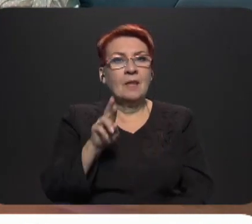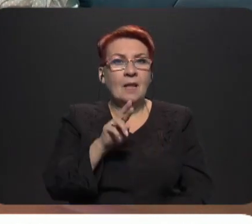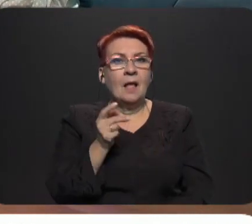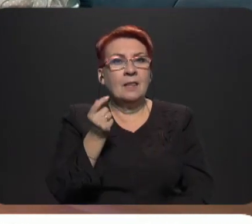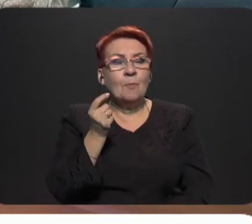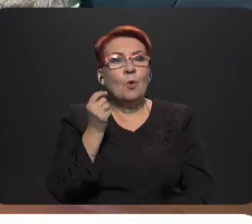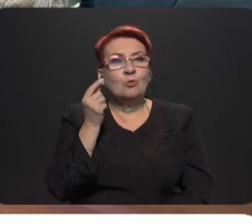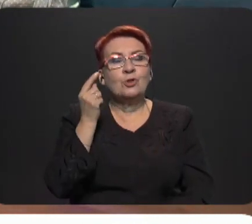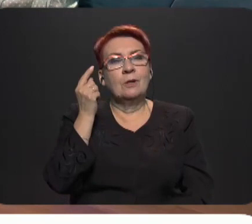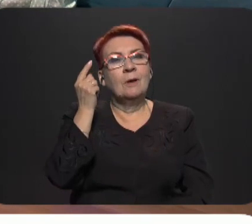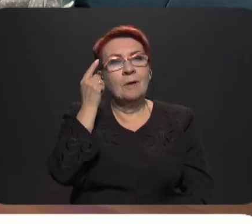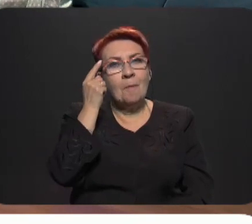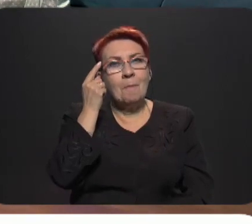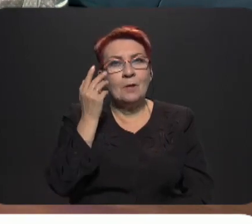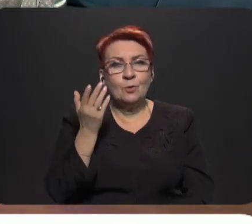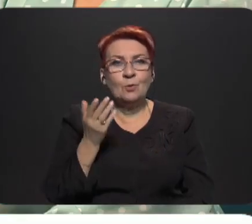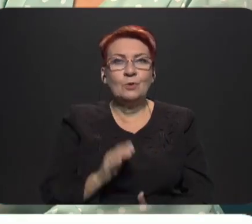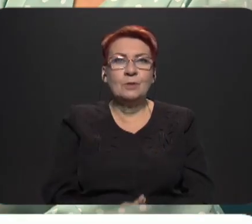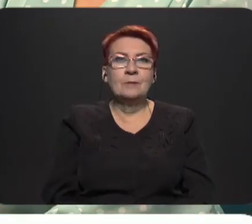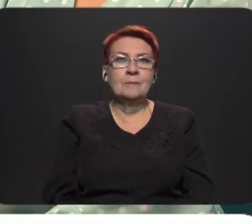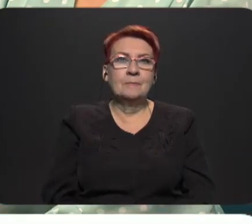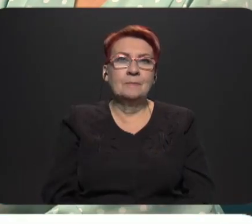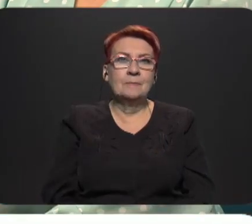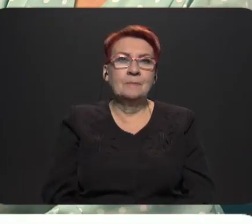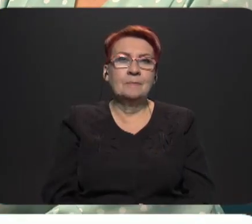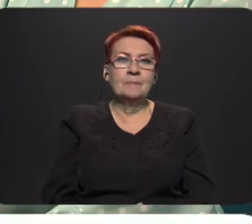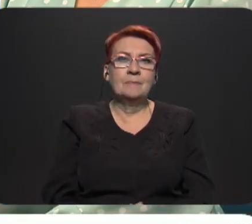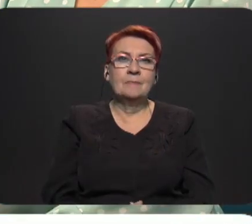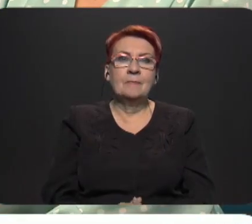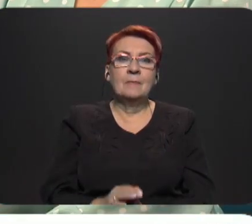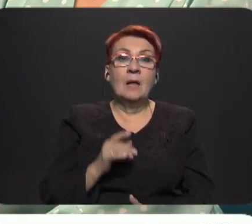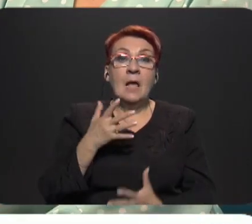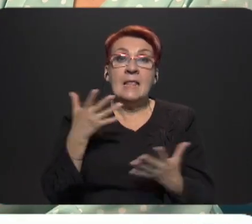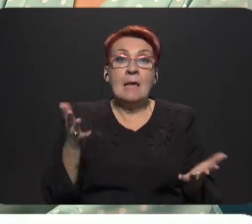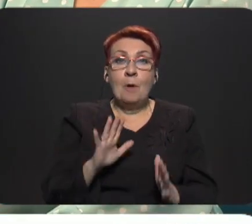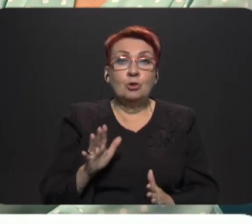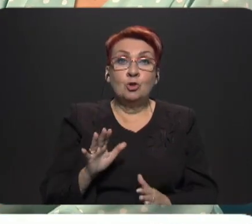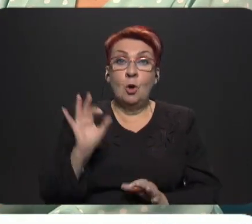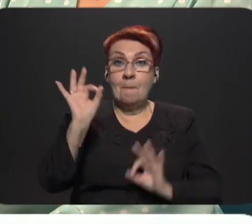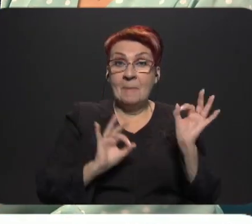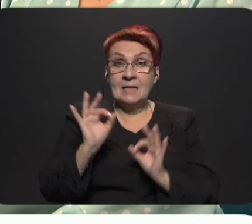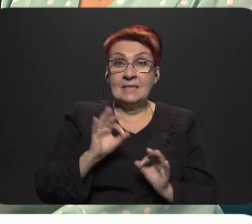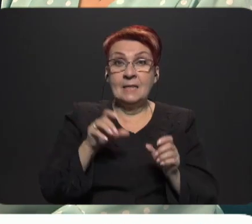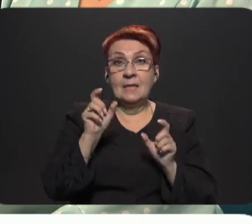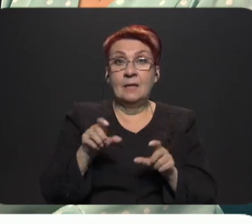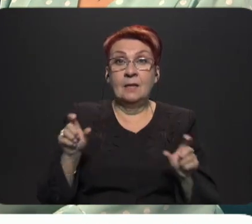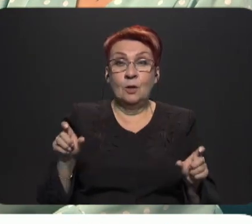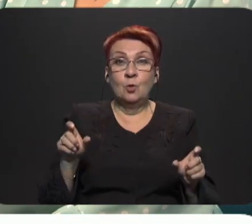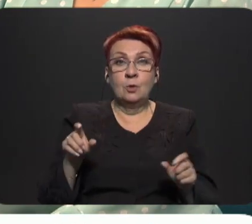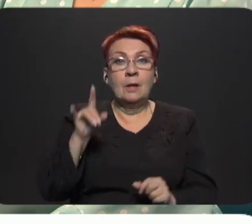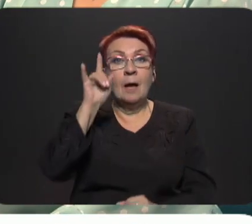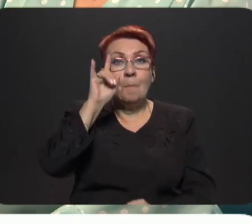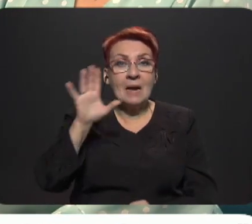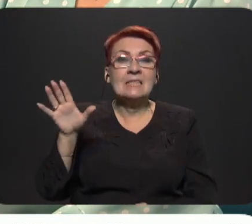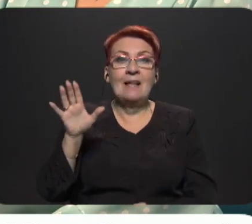поразмышляла. Из всей массы человечества не такой уж большой процент людей стал святыми, прославлены в